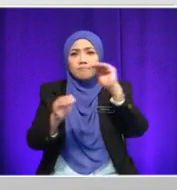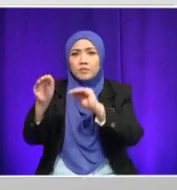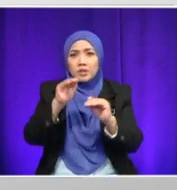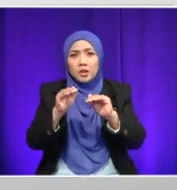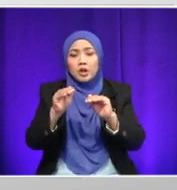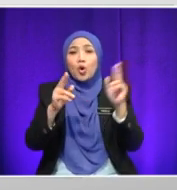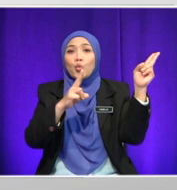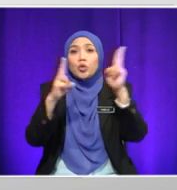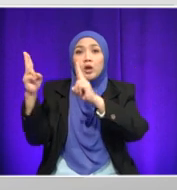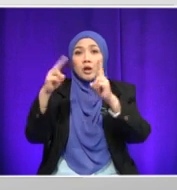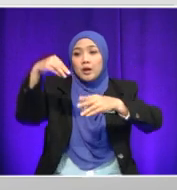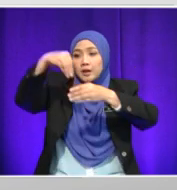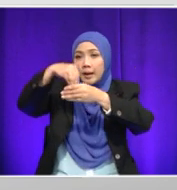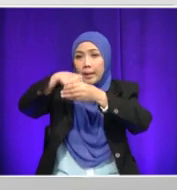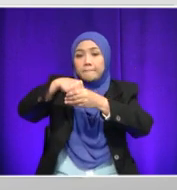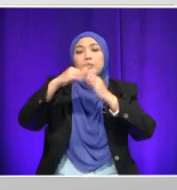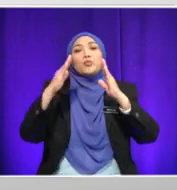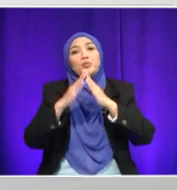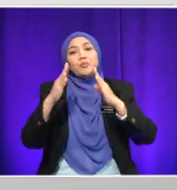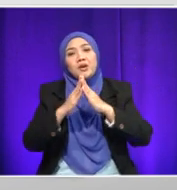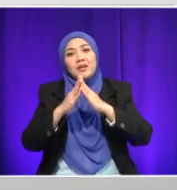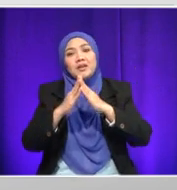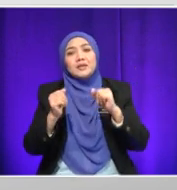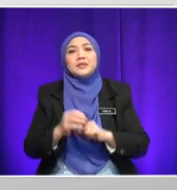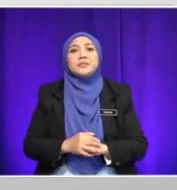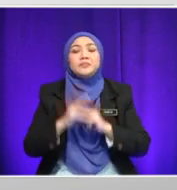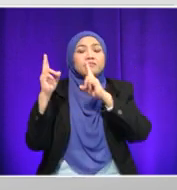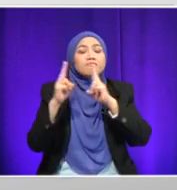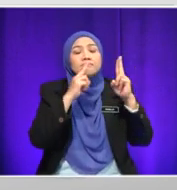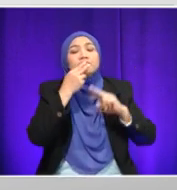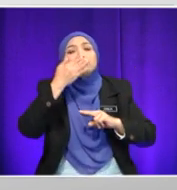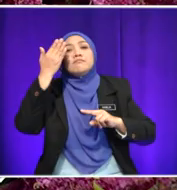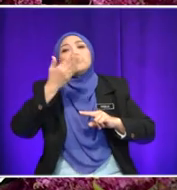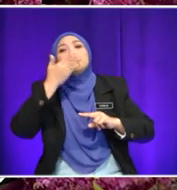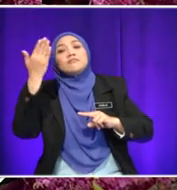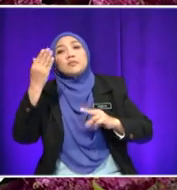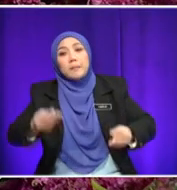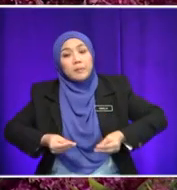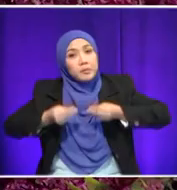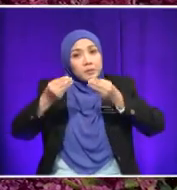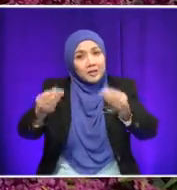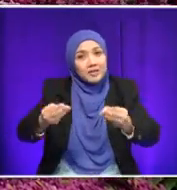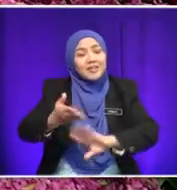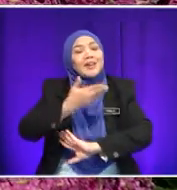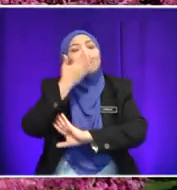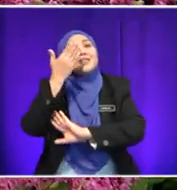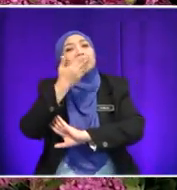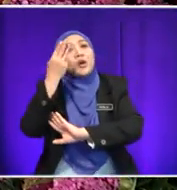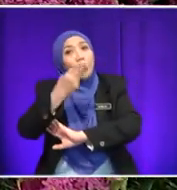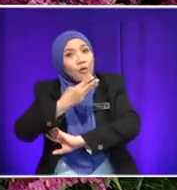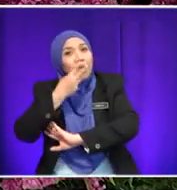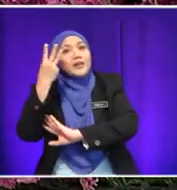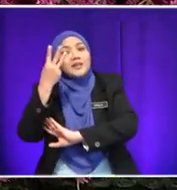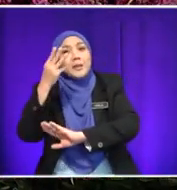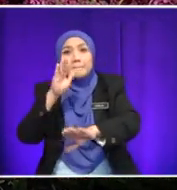rumah oke ini selain dari membantu peredaran udara bunga segar juga akan memberikan Haruman ataupun wangian kepada